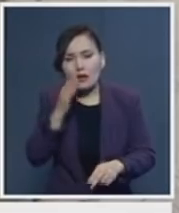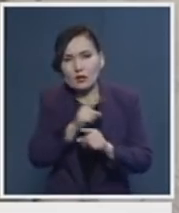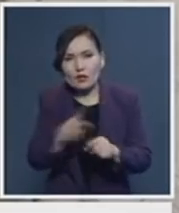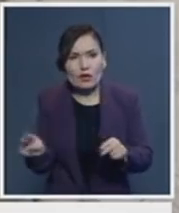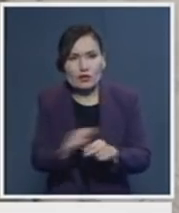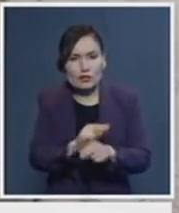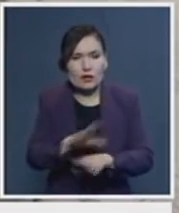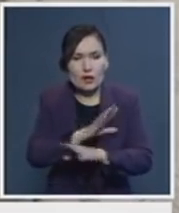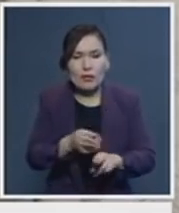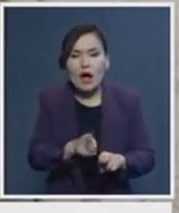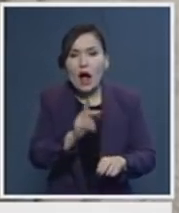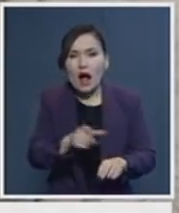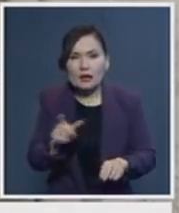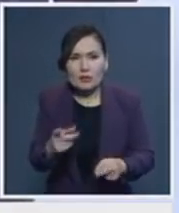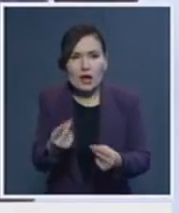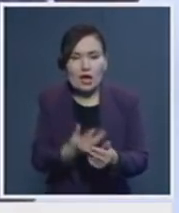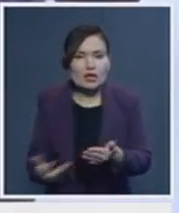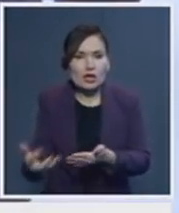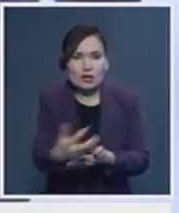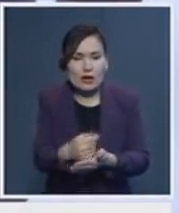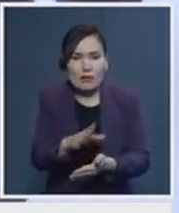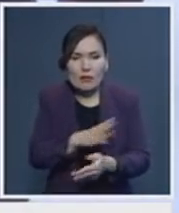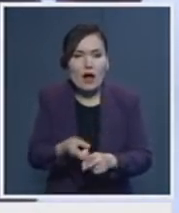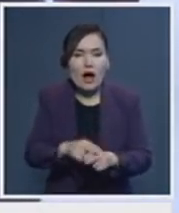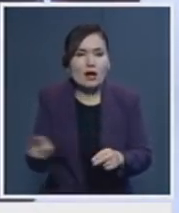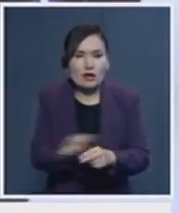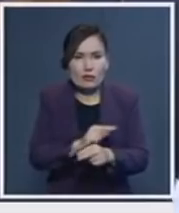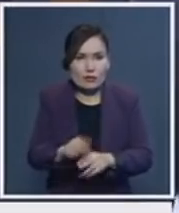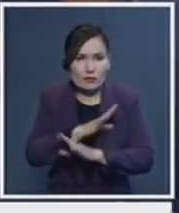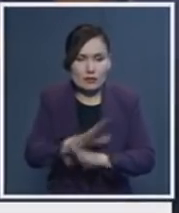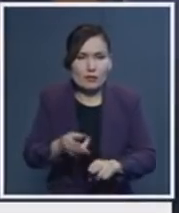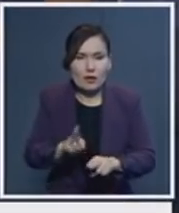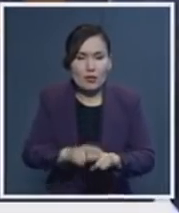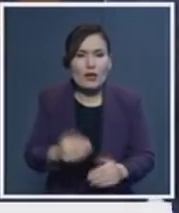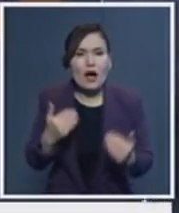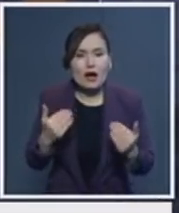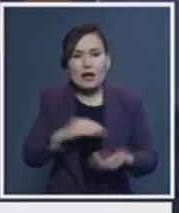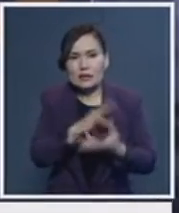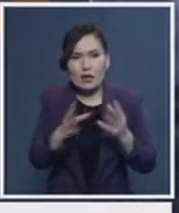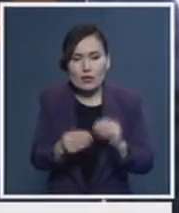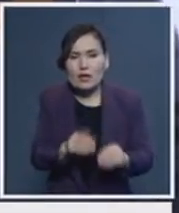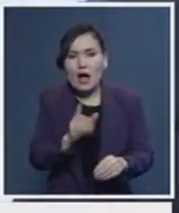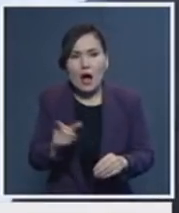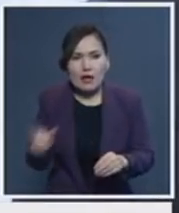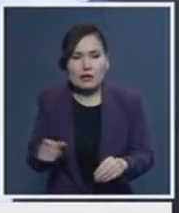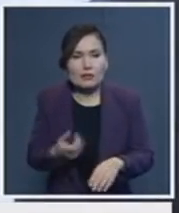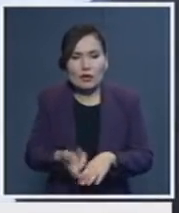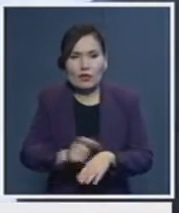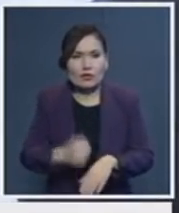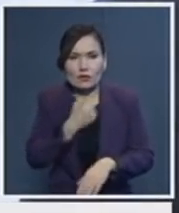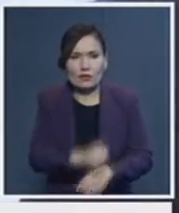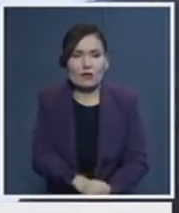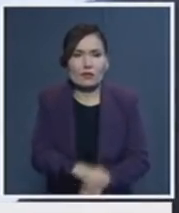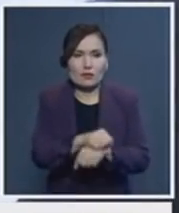серіктестік халықтан ақша жинаған. Тұрғындардың айтуынша 400 мың теңгеден астам қаражатты қолдарына ұстатқан. Серіктестік өкілі болса, бұған